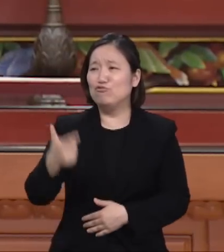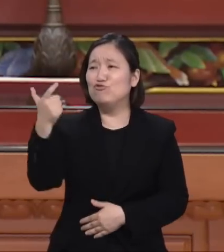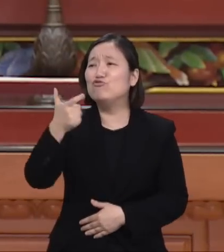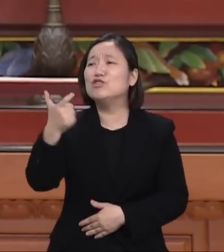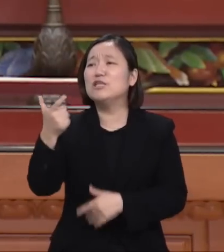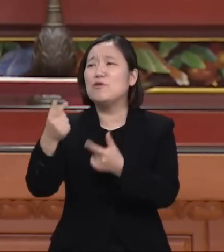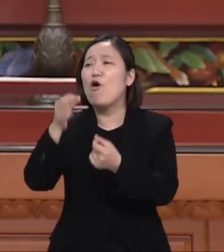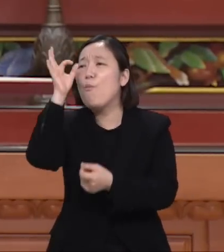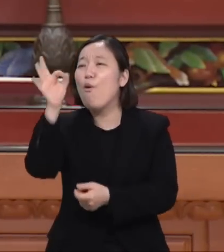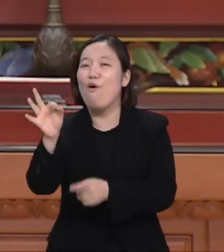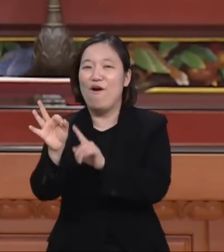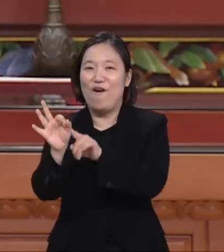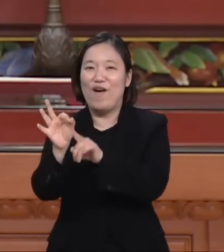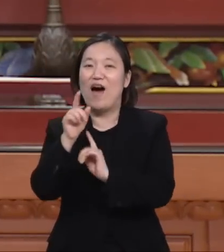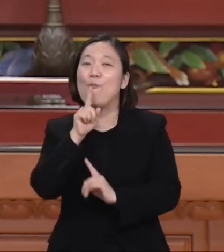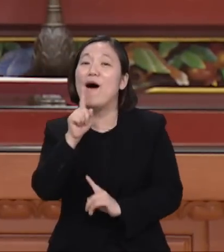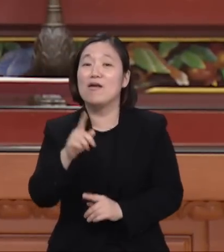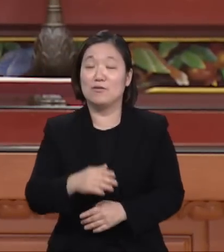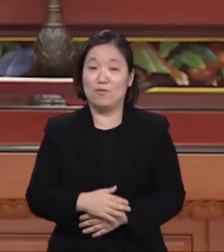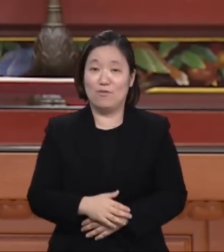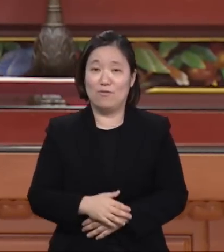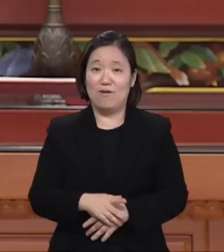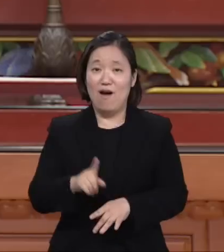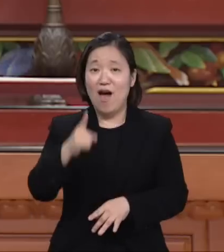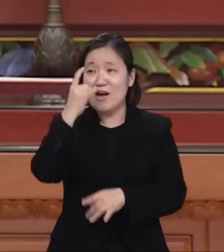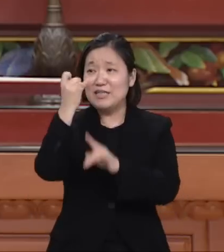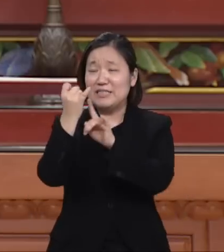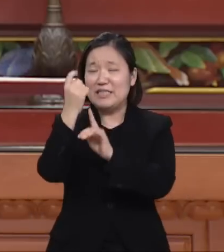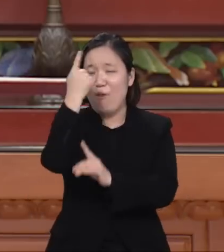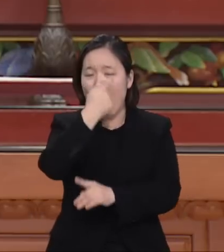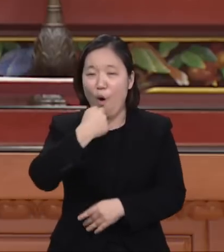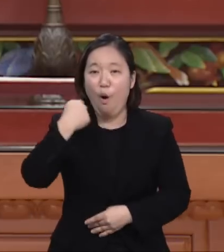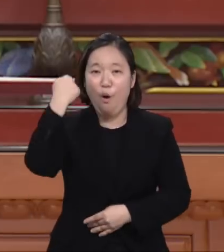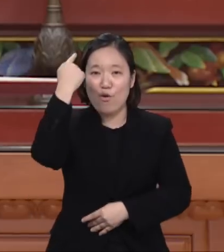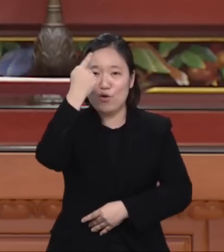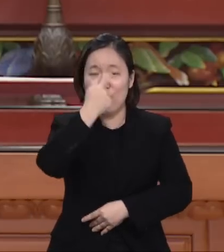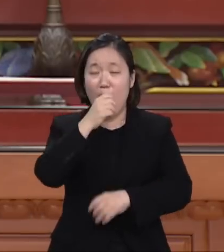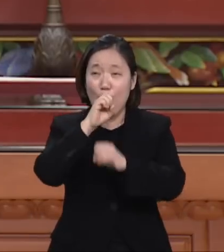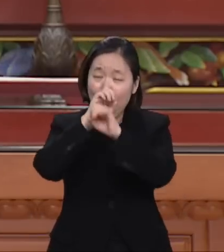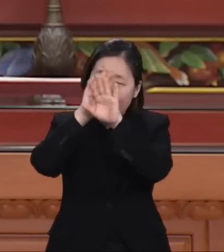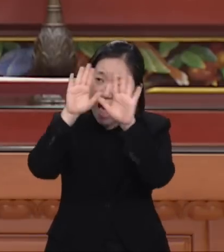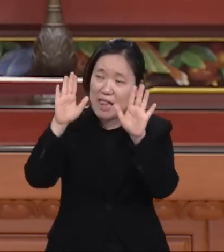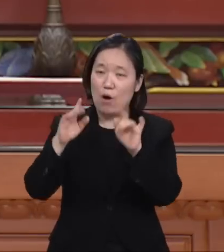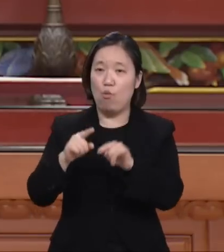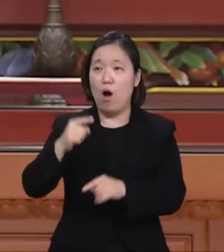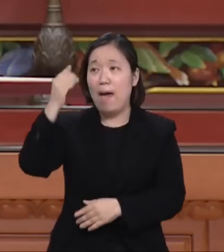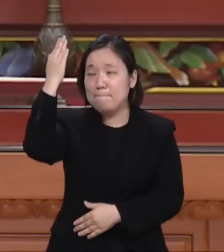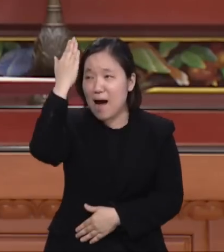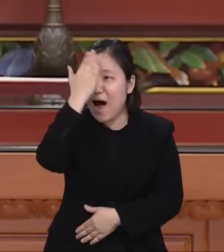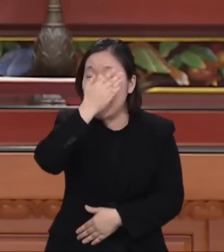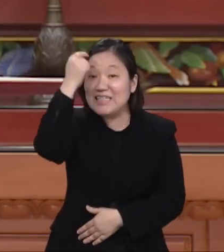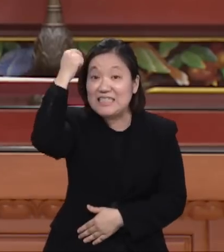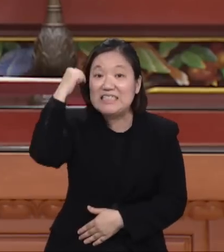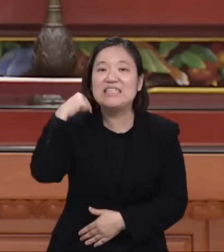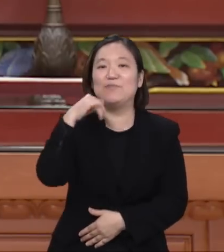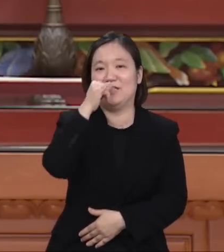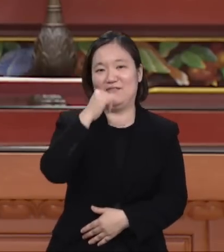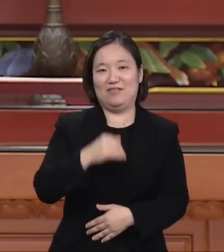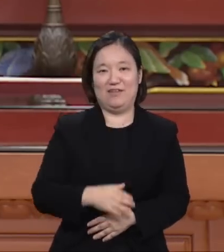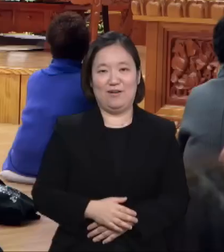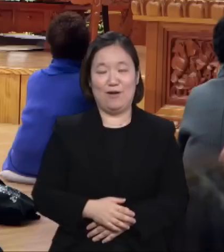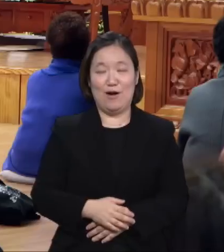쓰였나 근데 그만큼 얼굴이 보름달처럼 환하고 그렇게 이제 말그씩 90이 넘은